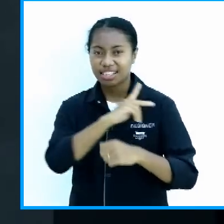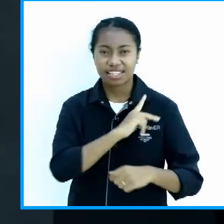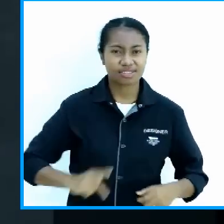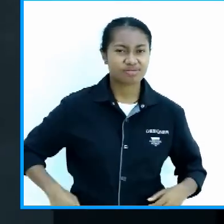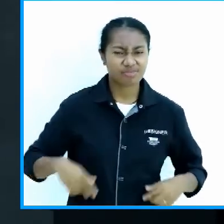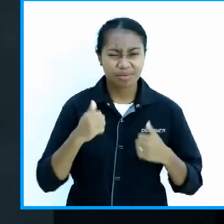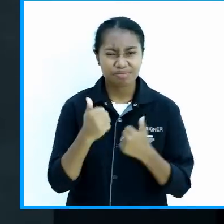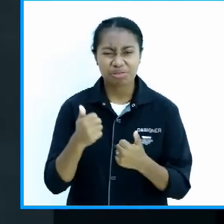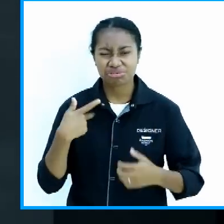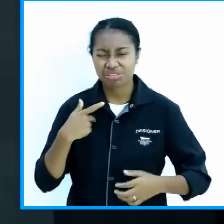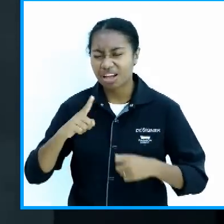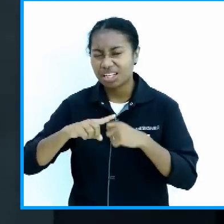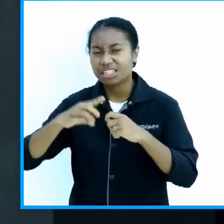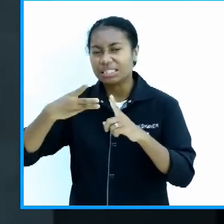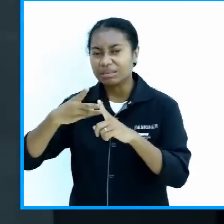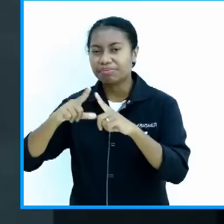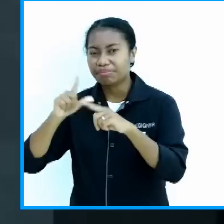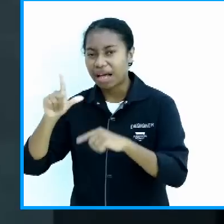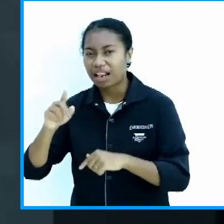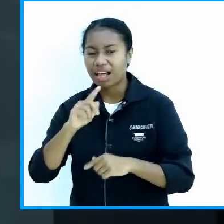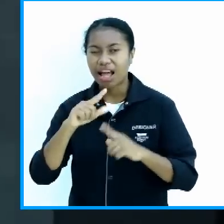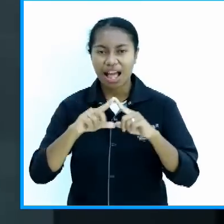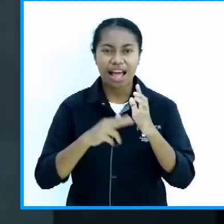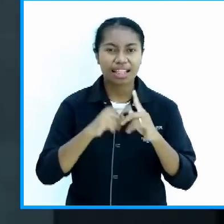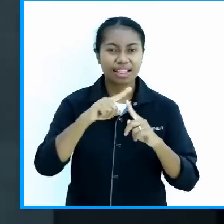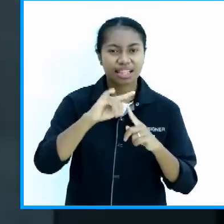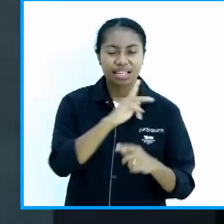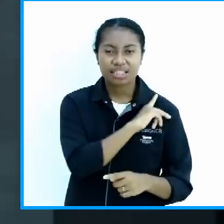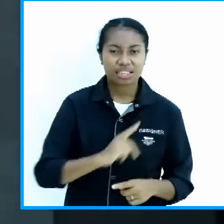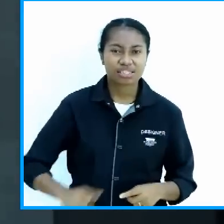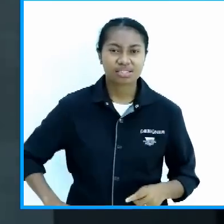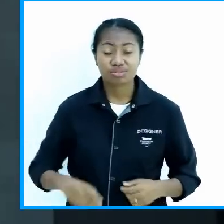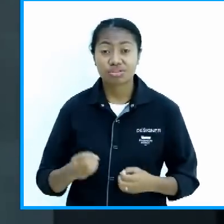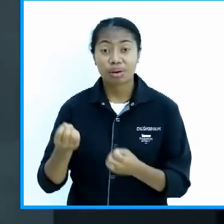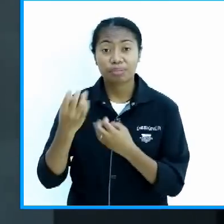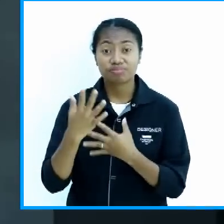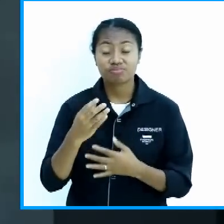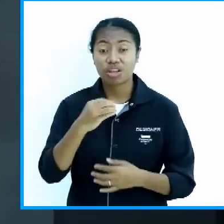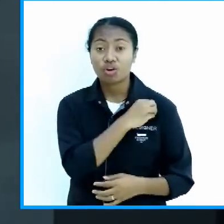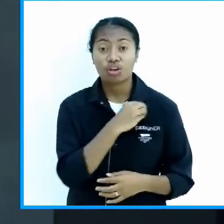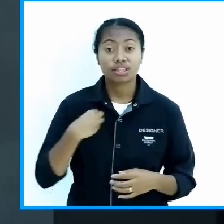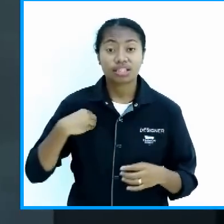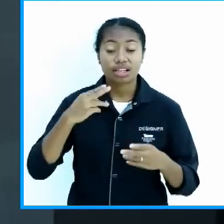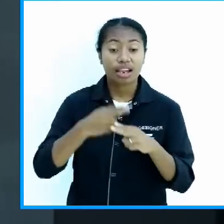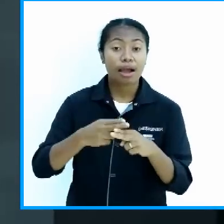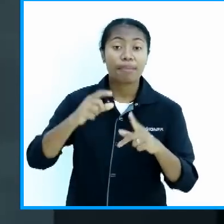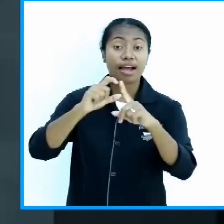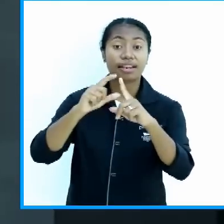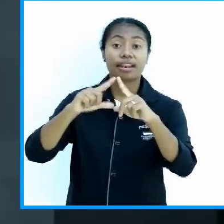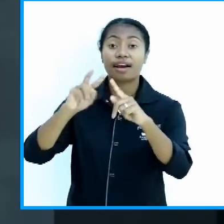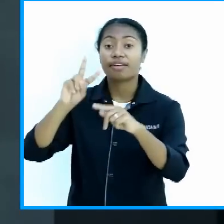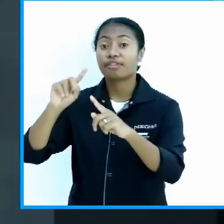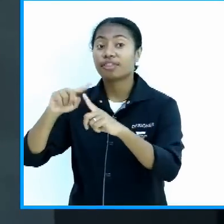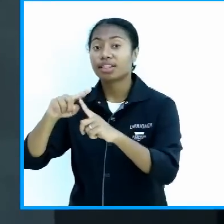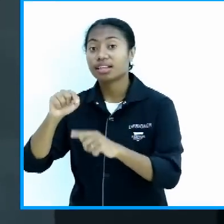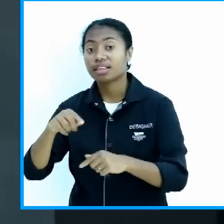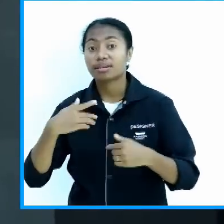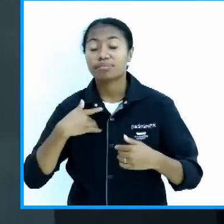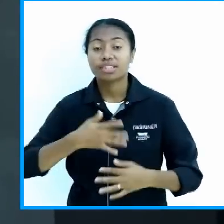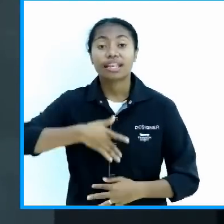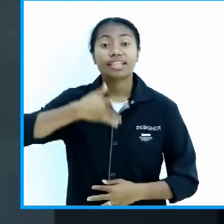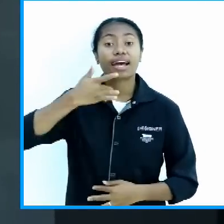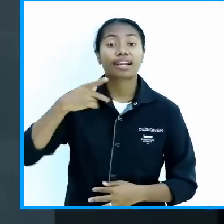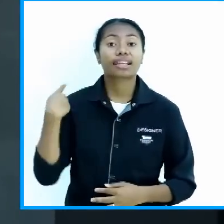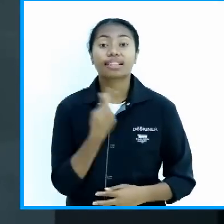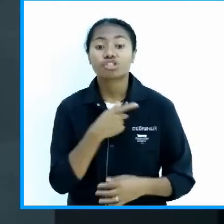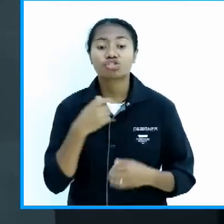terhadap antikristus. Ya. Nah, tapi dengan penjelasan dari Pak Dr. David ini menyadarkan kita supaya kita